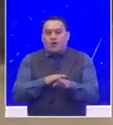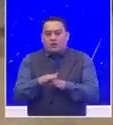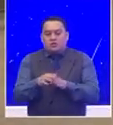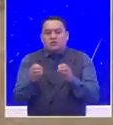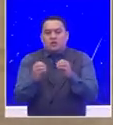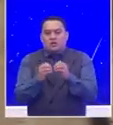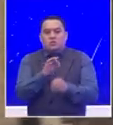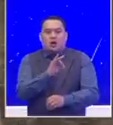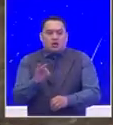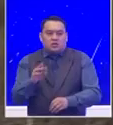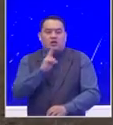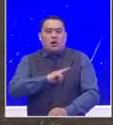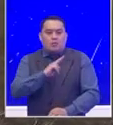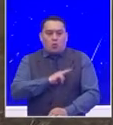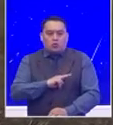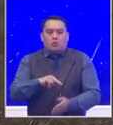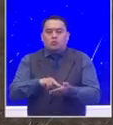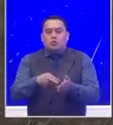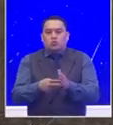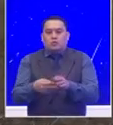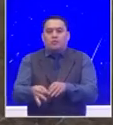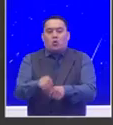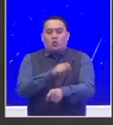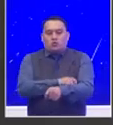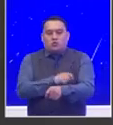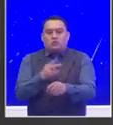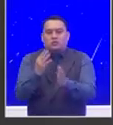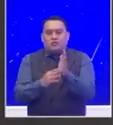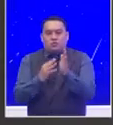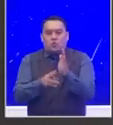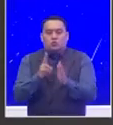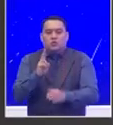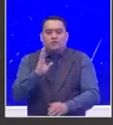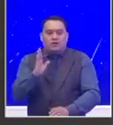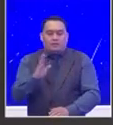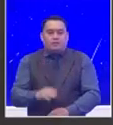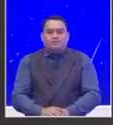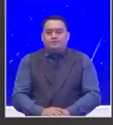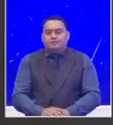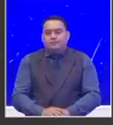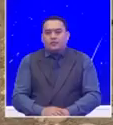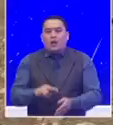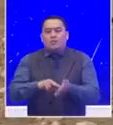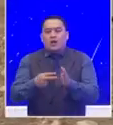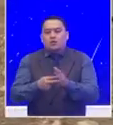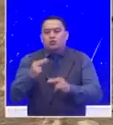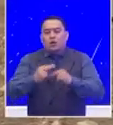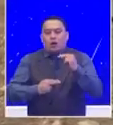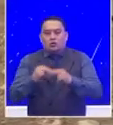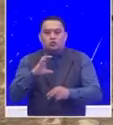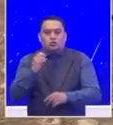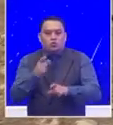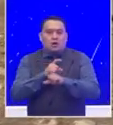более 10% работ. В целом площадь одного коттеджа составит 90 квадратных метров. Помимо этого планируется строительство